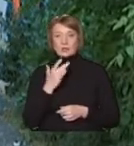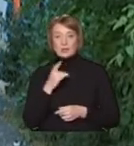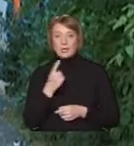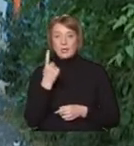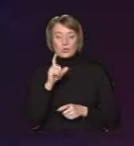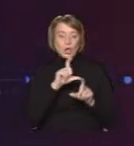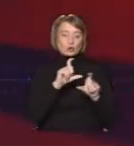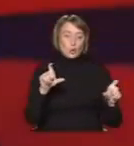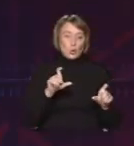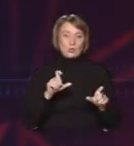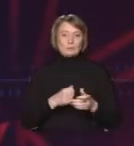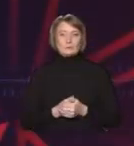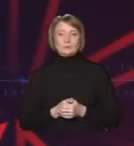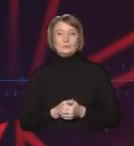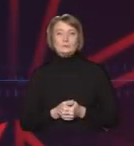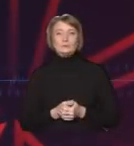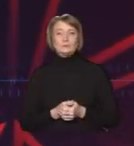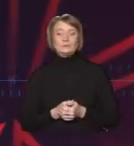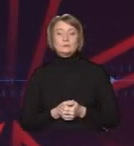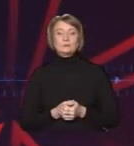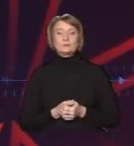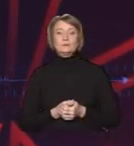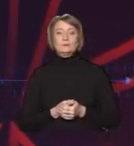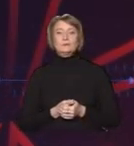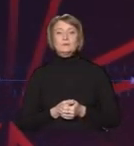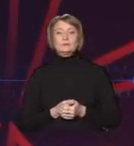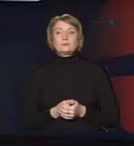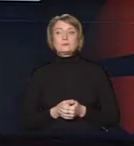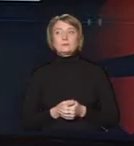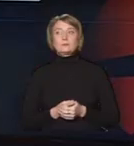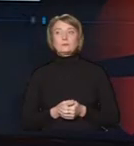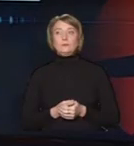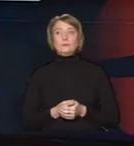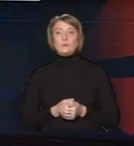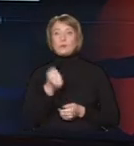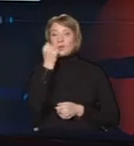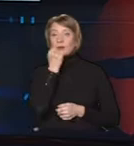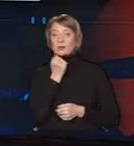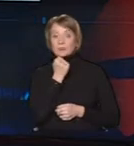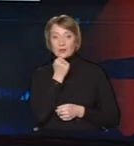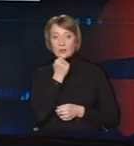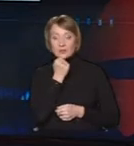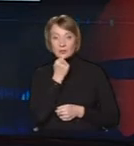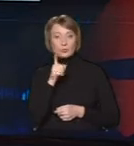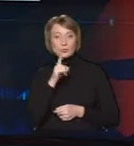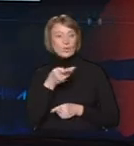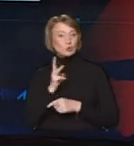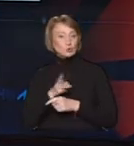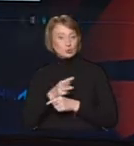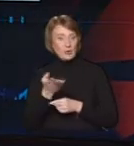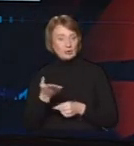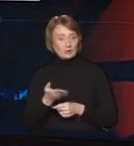1 школа і 2 відомства. Дякую, Наталі Поробочій, за цей сюжет. От, пане